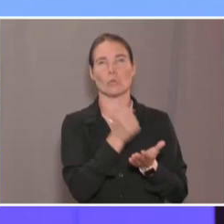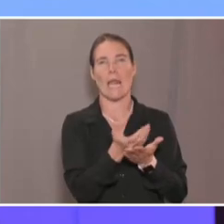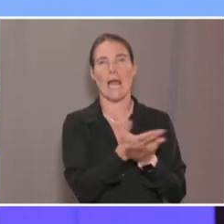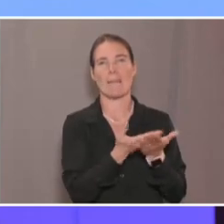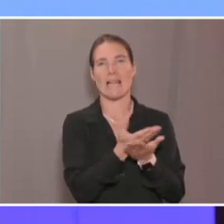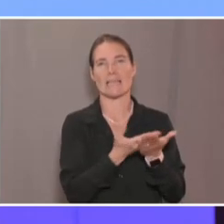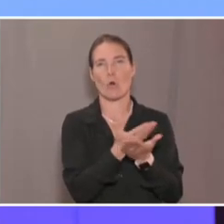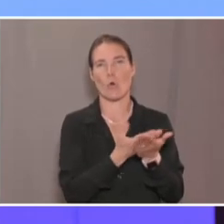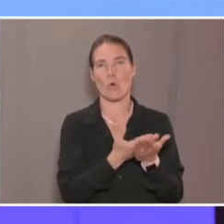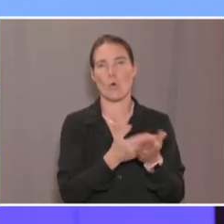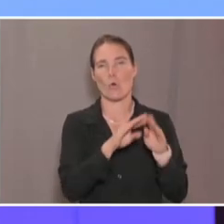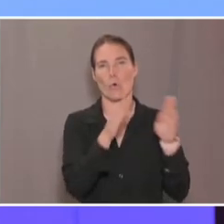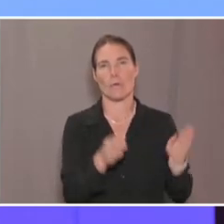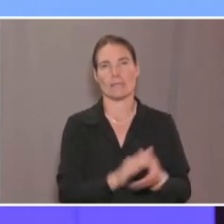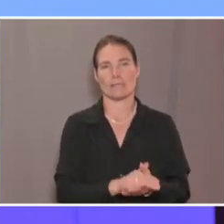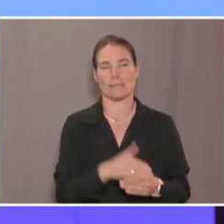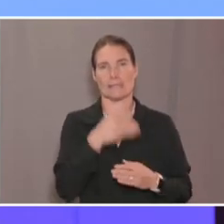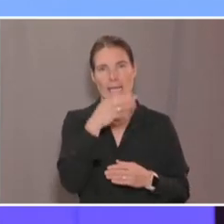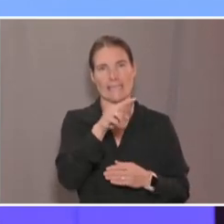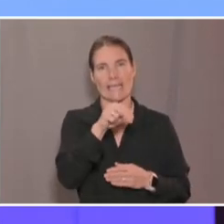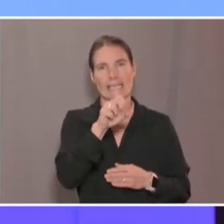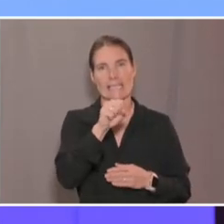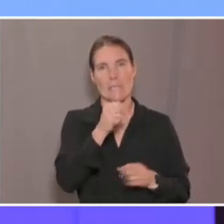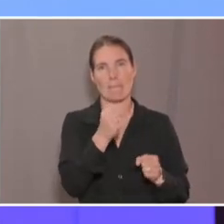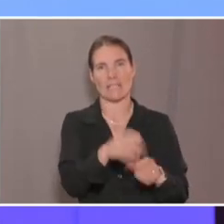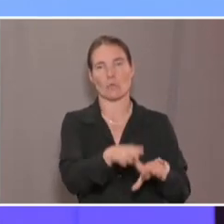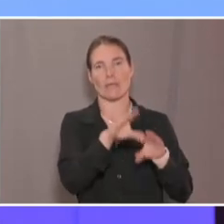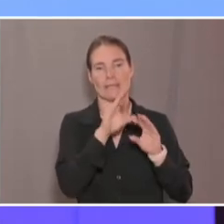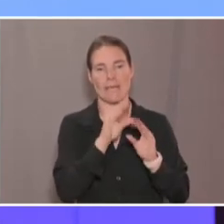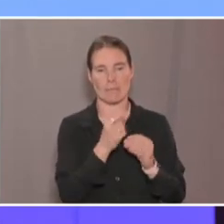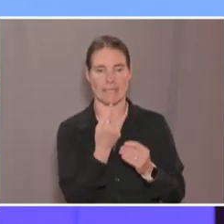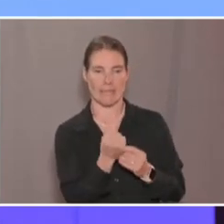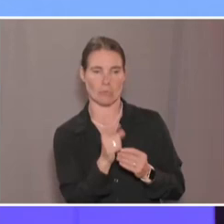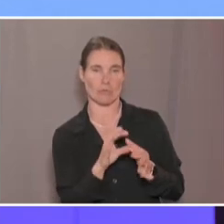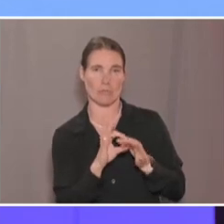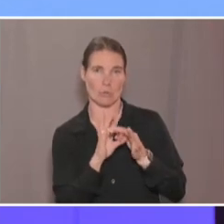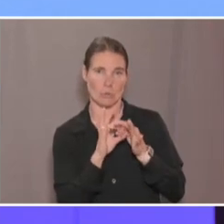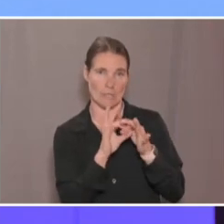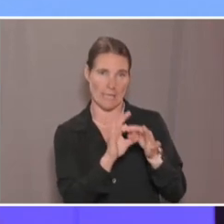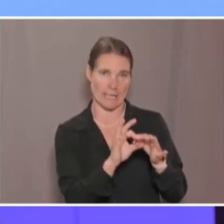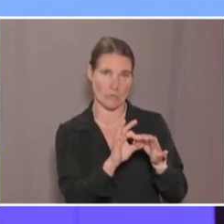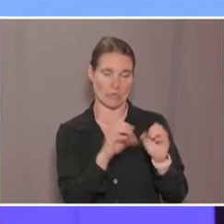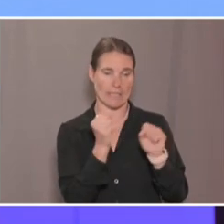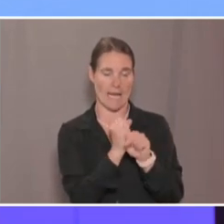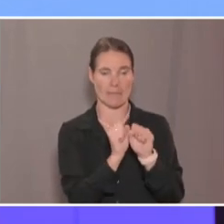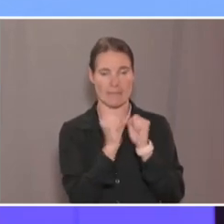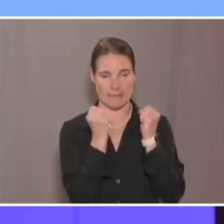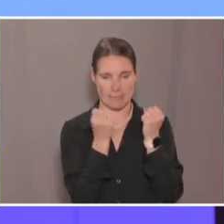Volksschullehrerbildungsanstalt. Nach der NS-Machtübernahme musste er die Leitung seiner Arbeitsgemeinschaft für